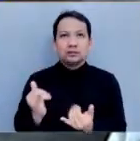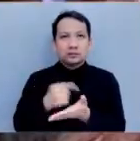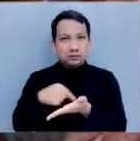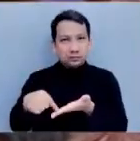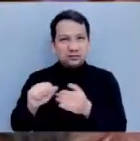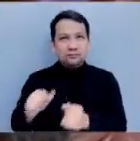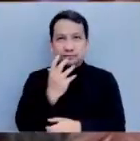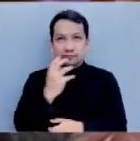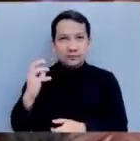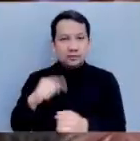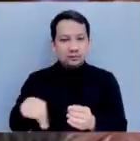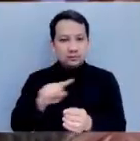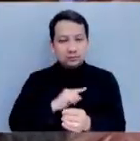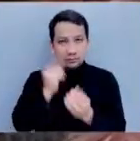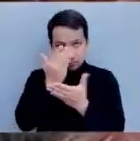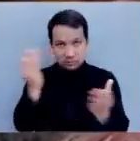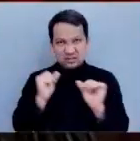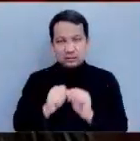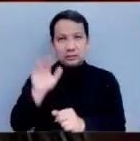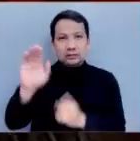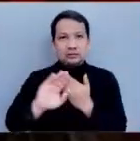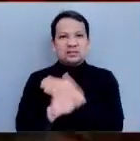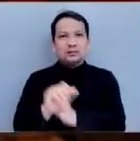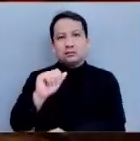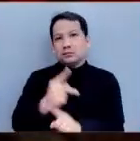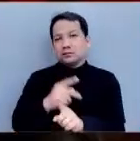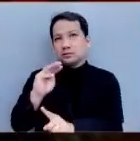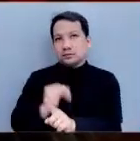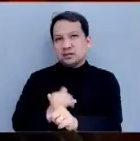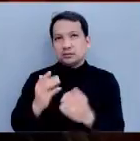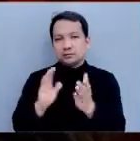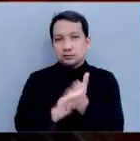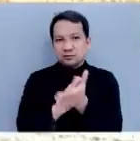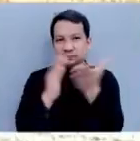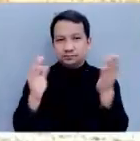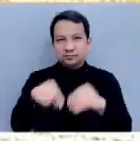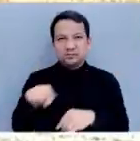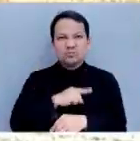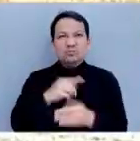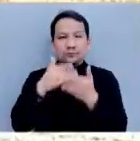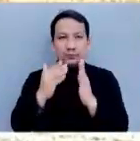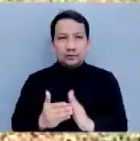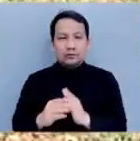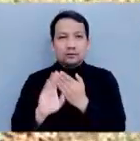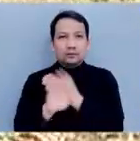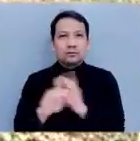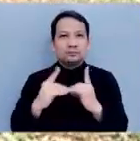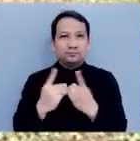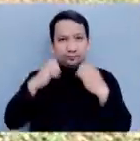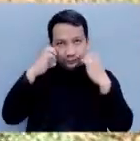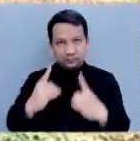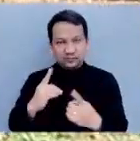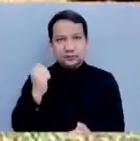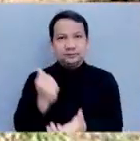init, tumitindi rin ang panawagan para ibalik sa Abril at Mayo ang bakasyon ng mga estudyante. Pero sabi ng DepEd,